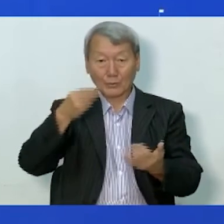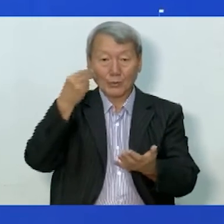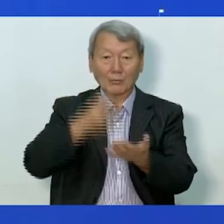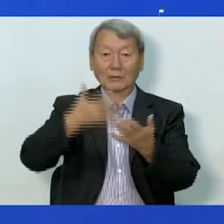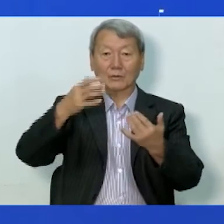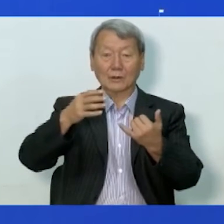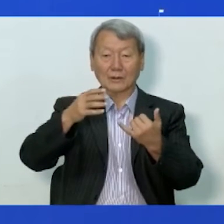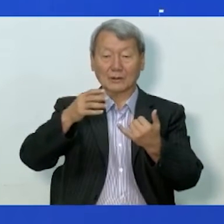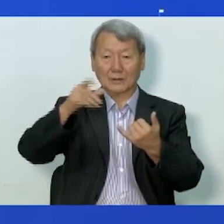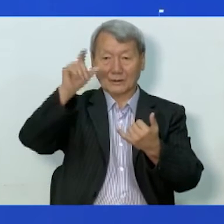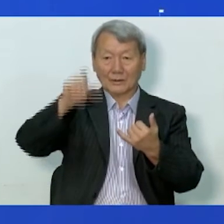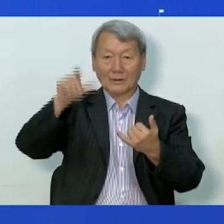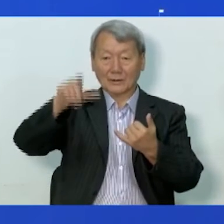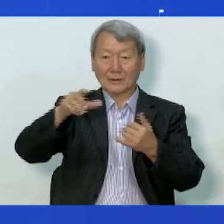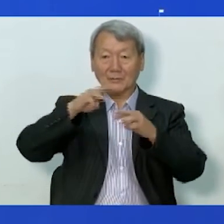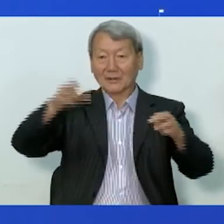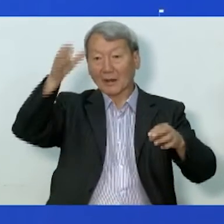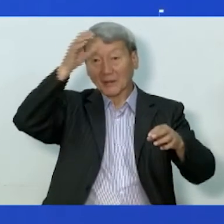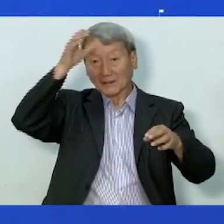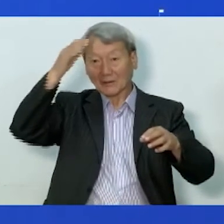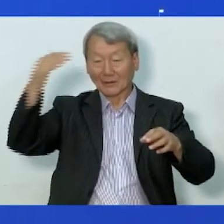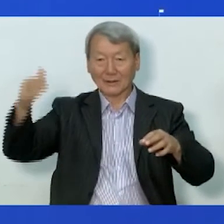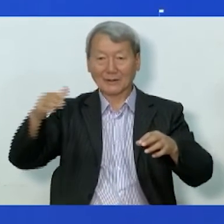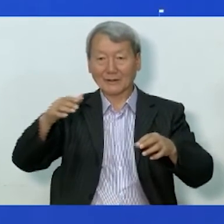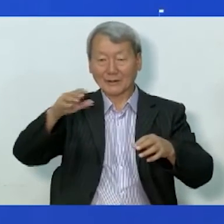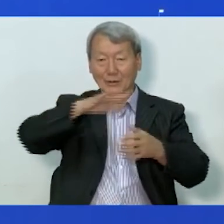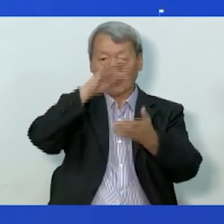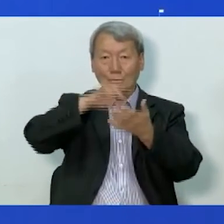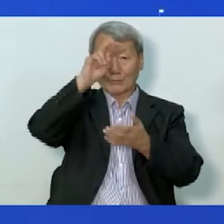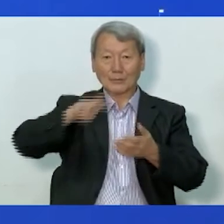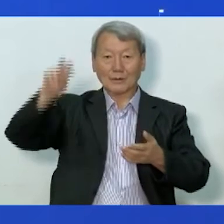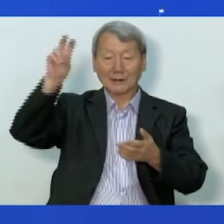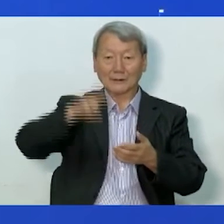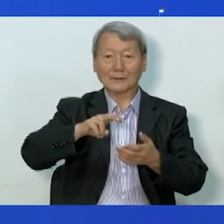урматтуу билим берүү тармагынын кызматкерлери, Бишкек шаарынын